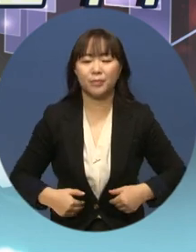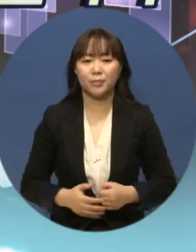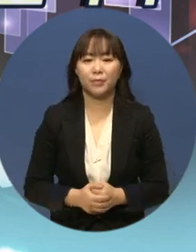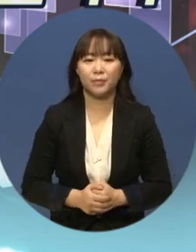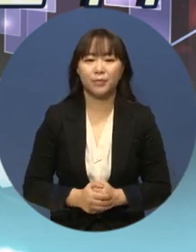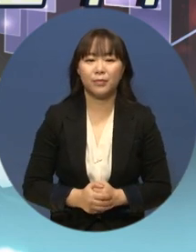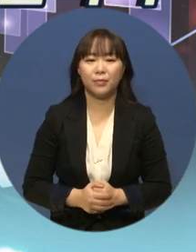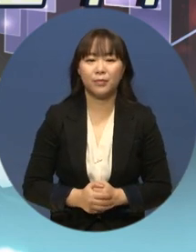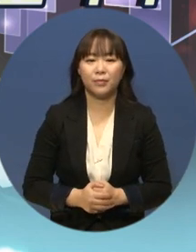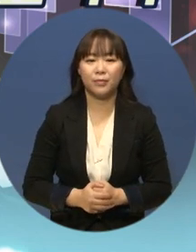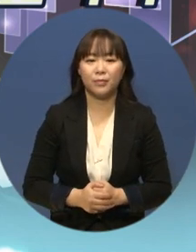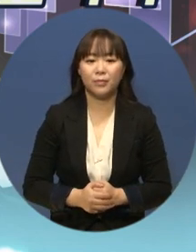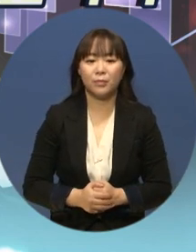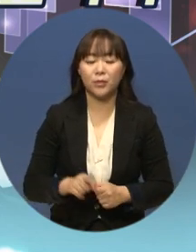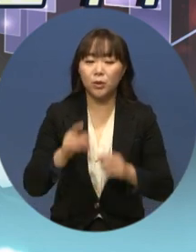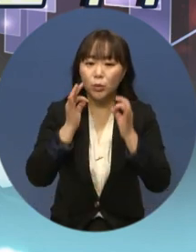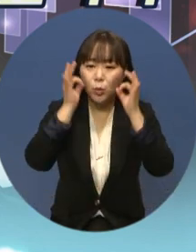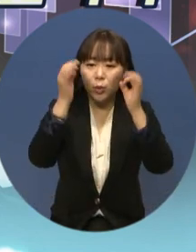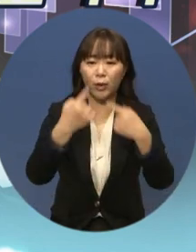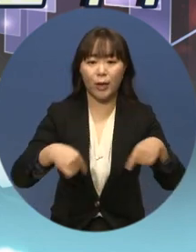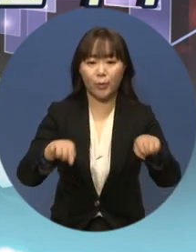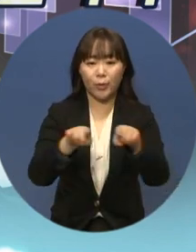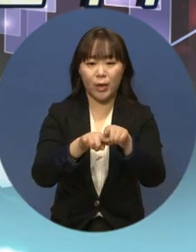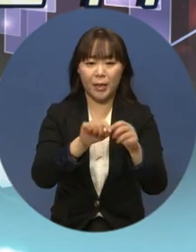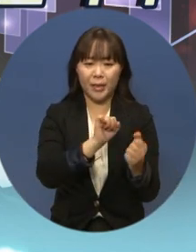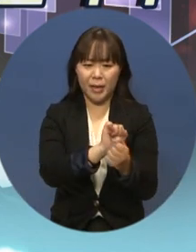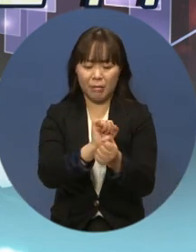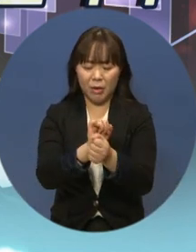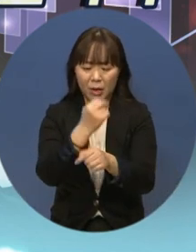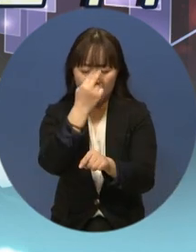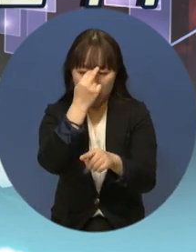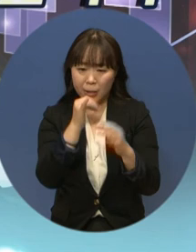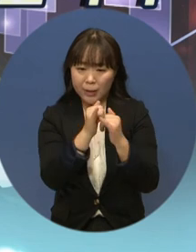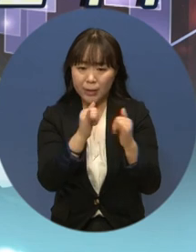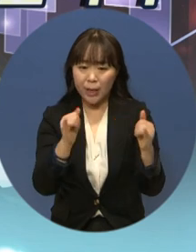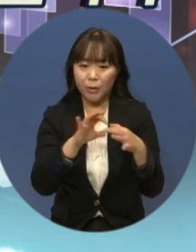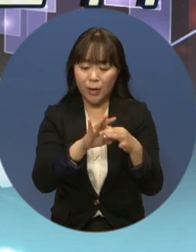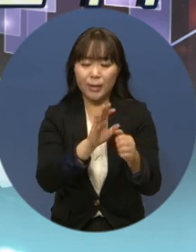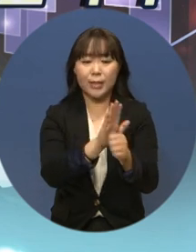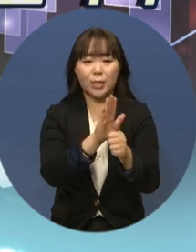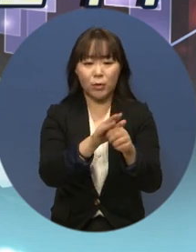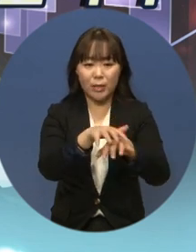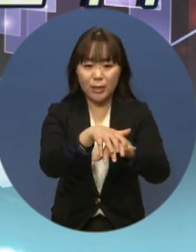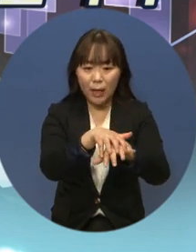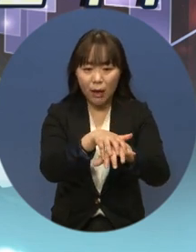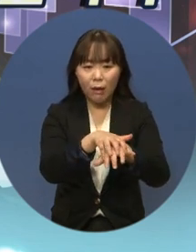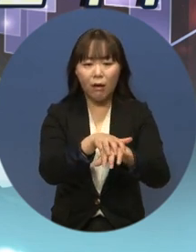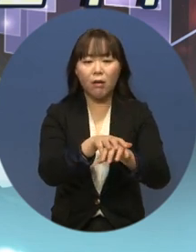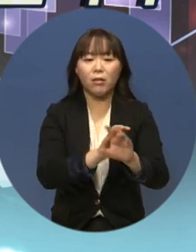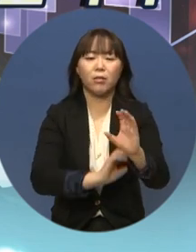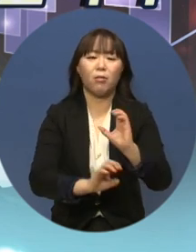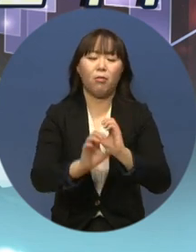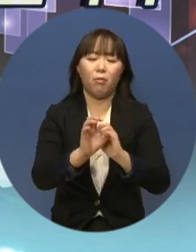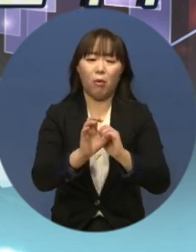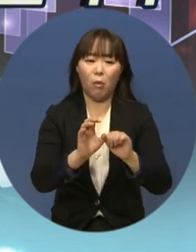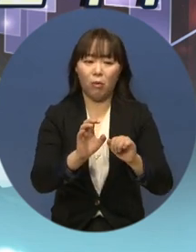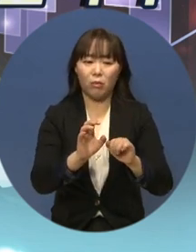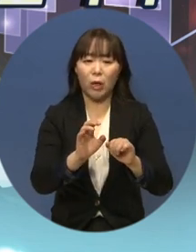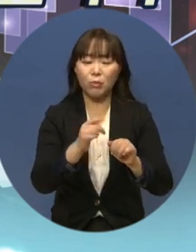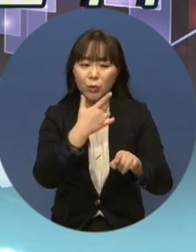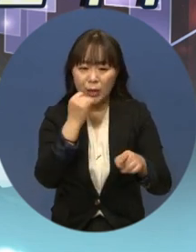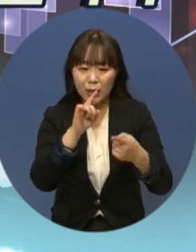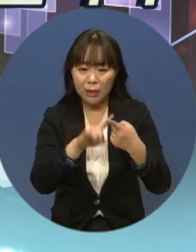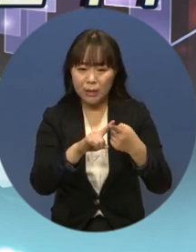합니다. 그 노력과 함께 감염 취약계층을 위한 지원 체계가 얼마나